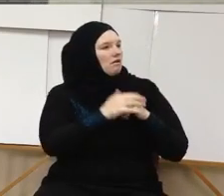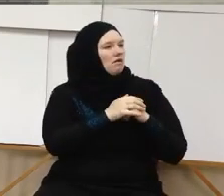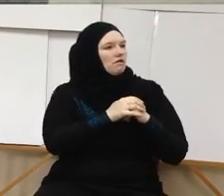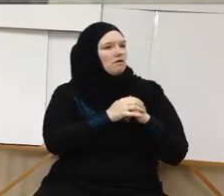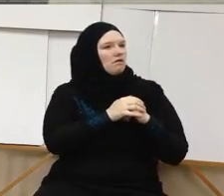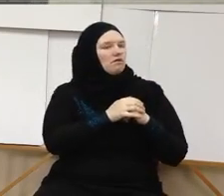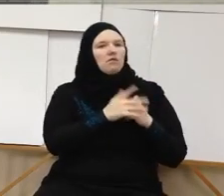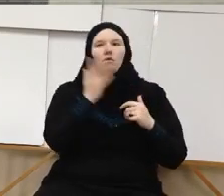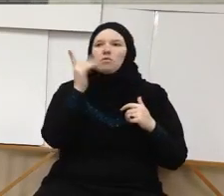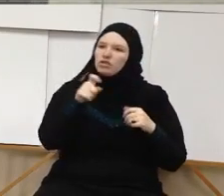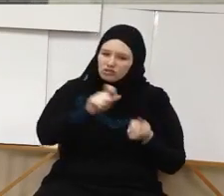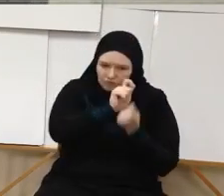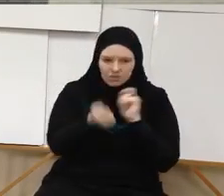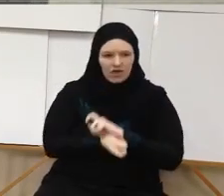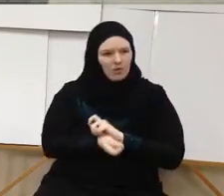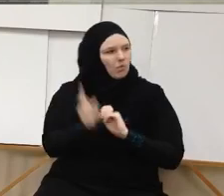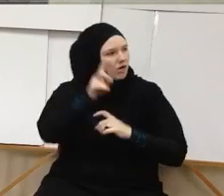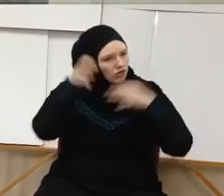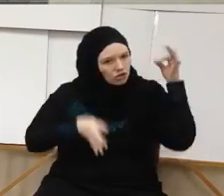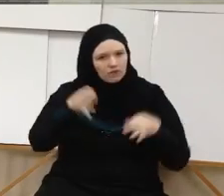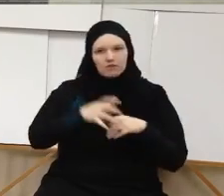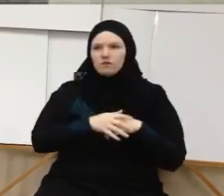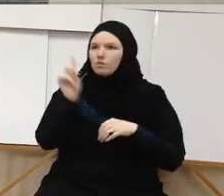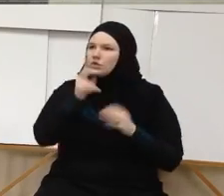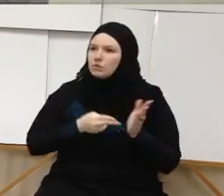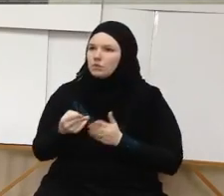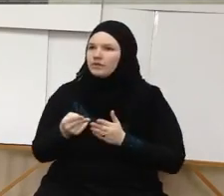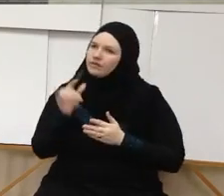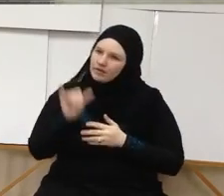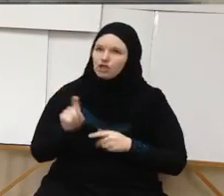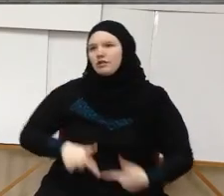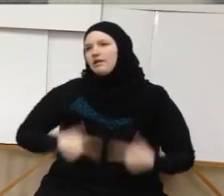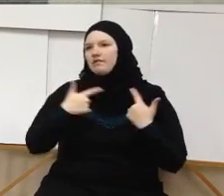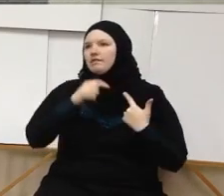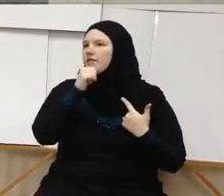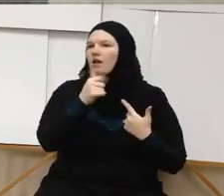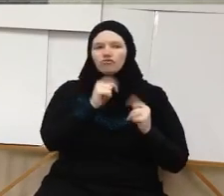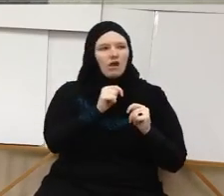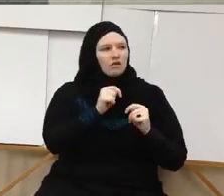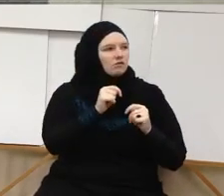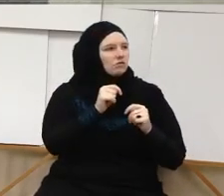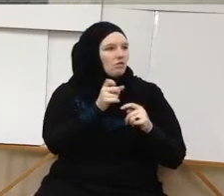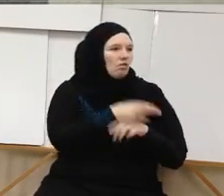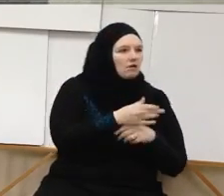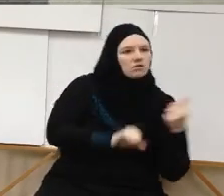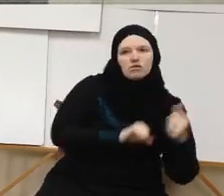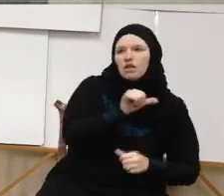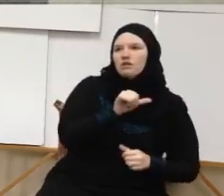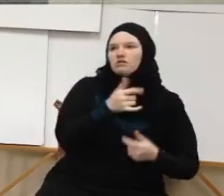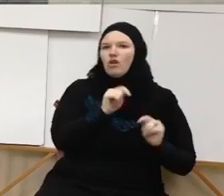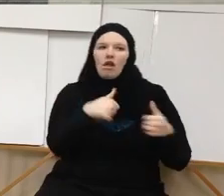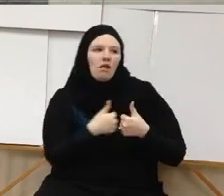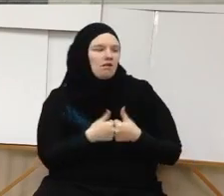truth is, where justice is. This is serious. فَلَا وَرَبِّكَ لَا يُؤْمِنُونَ